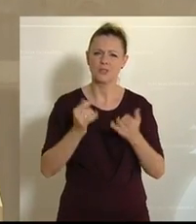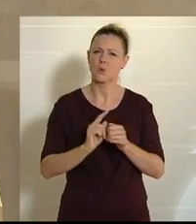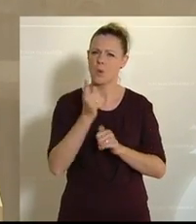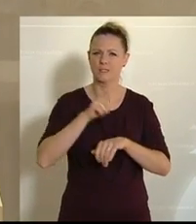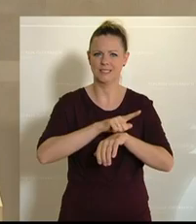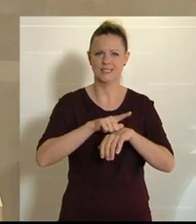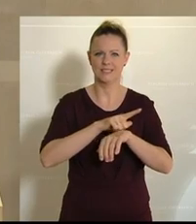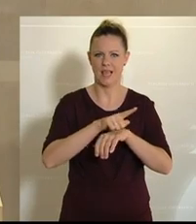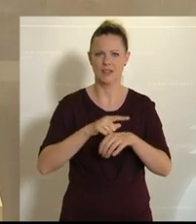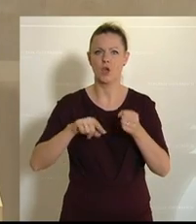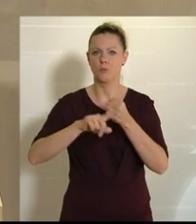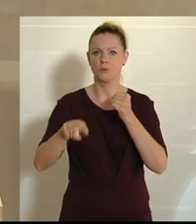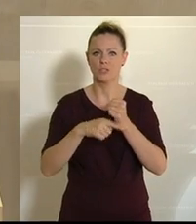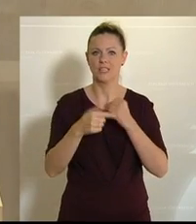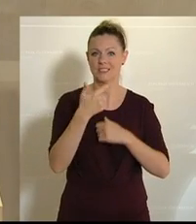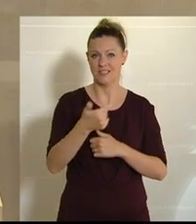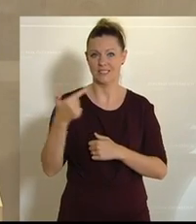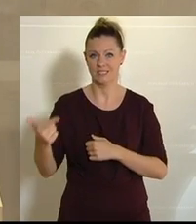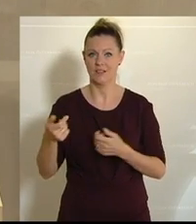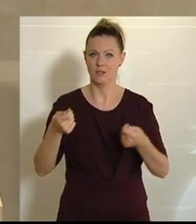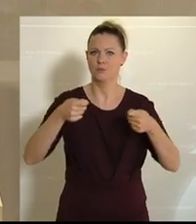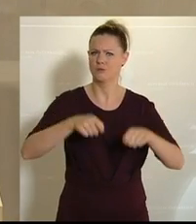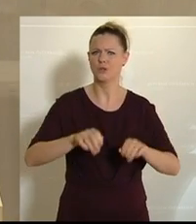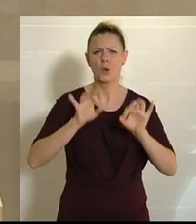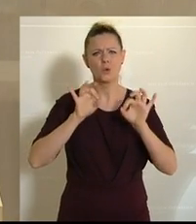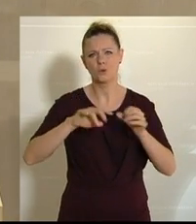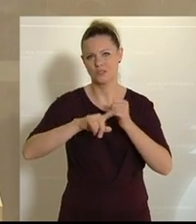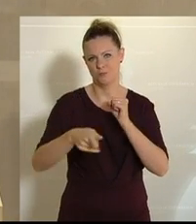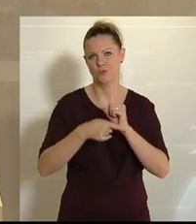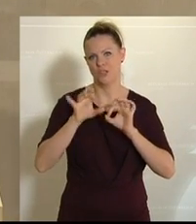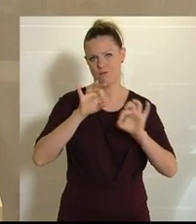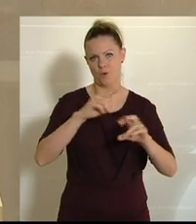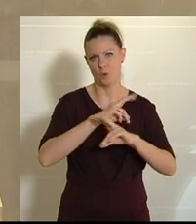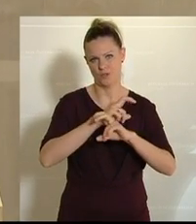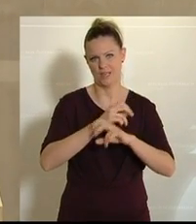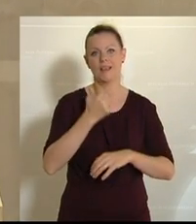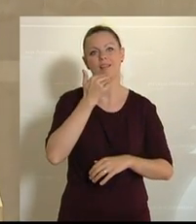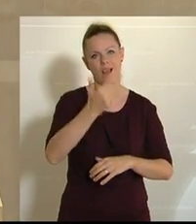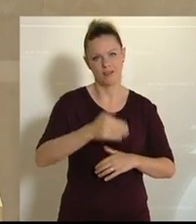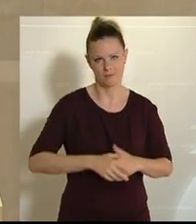das Budget 2020 beschließen, weil es ist ein gutes Budget für Österreich. Danke.